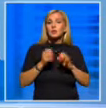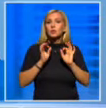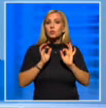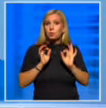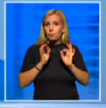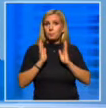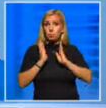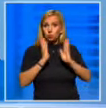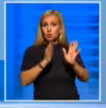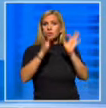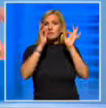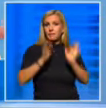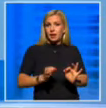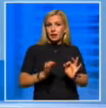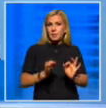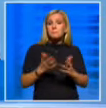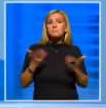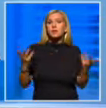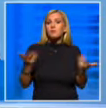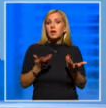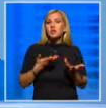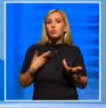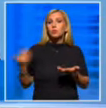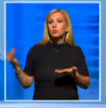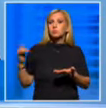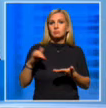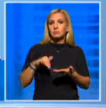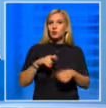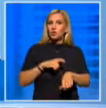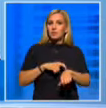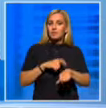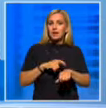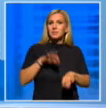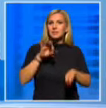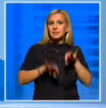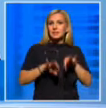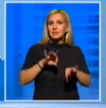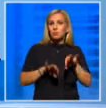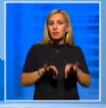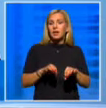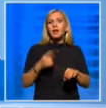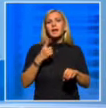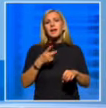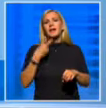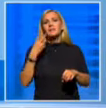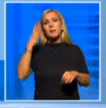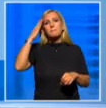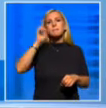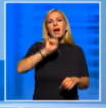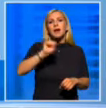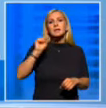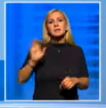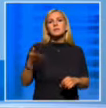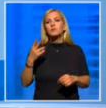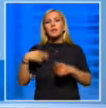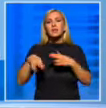правилна. Това, че когато дойде време за избори, една-две политически партии почват да